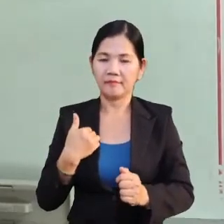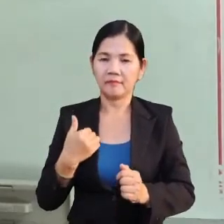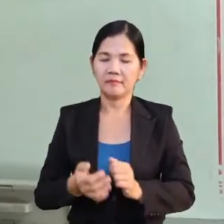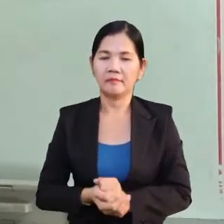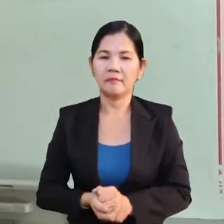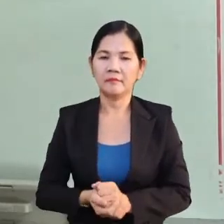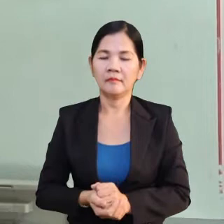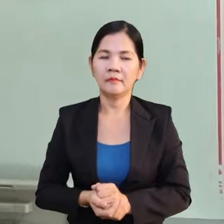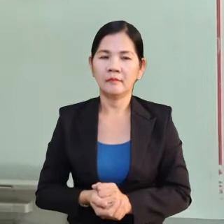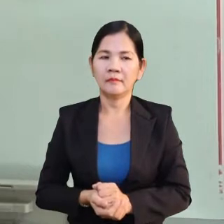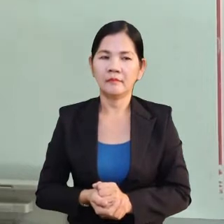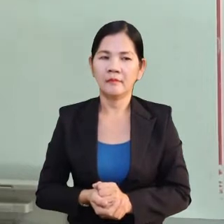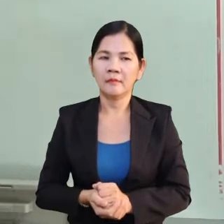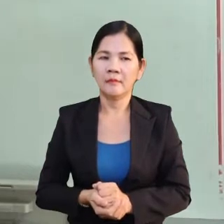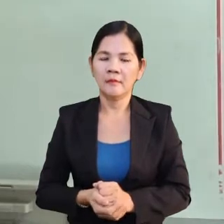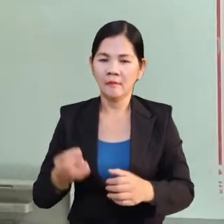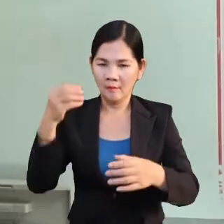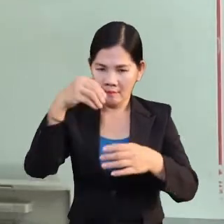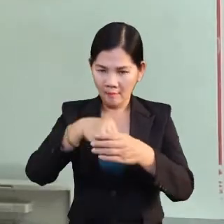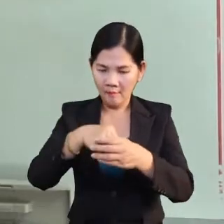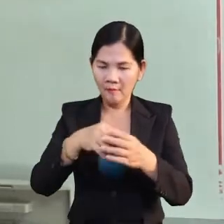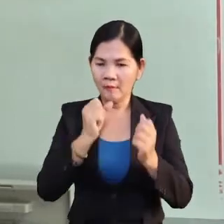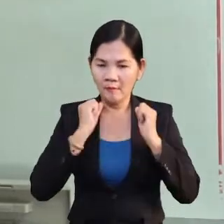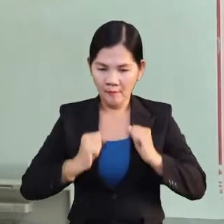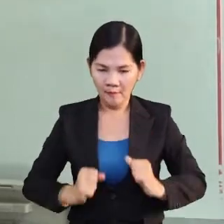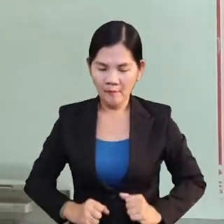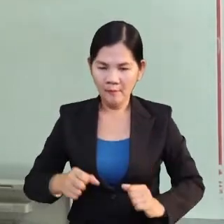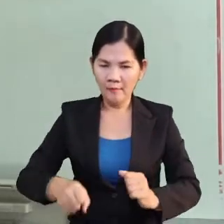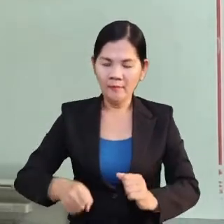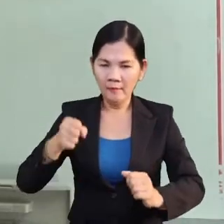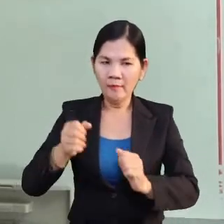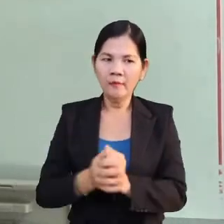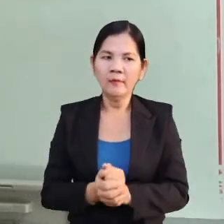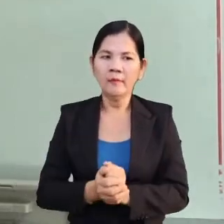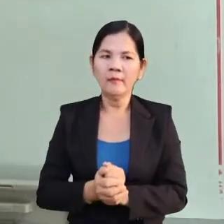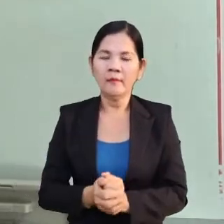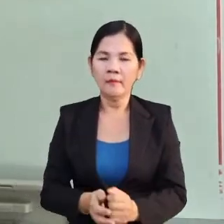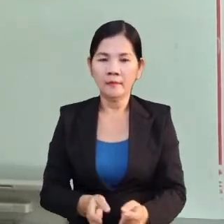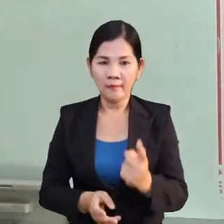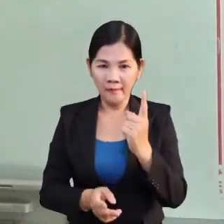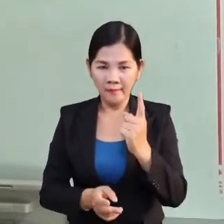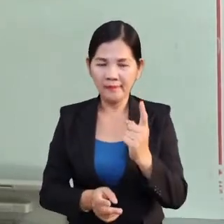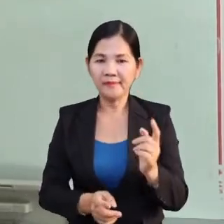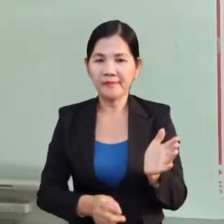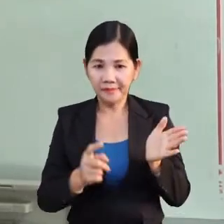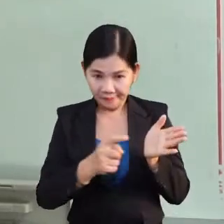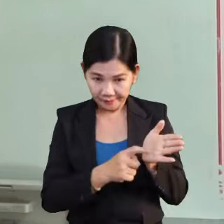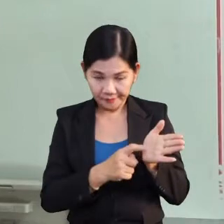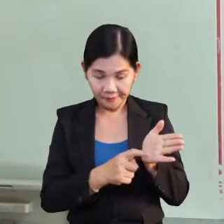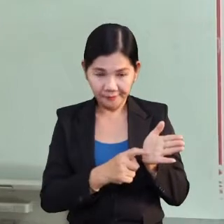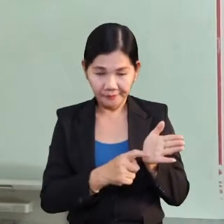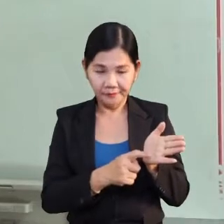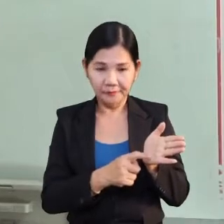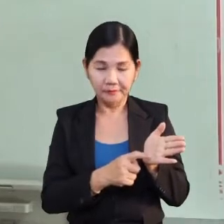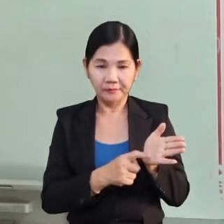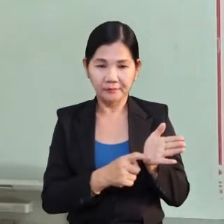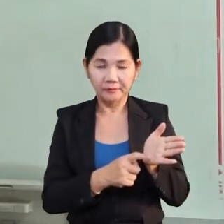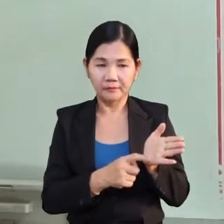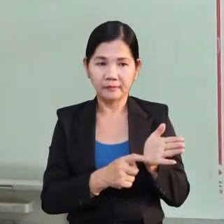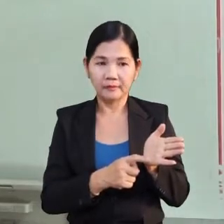មានហើយអញ្ចឹងក៏យើងដាក់ចូលក្នុងកាតាបដែរចោះអ្វីនេះអ្នកគ្រូកំពុងតែកាន់នេះកូន